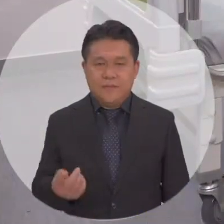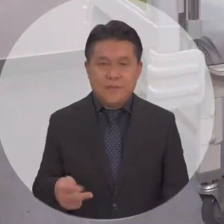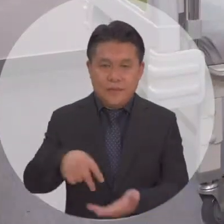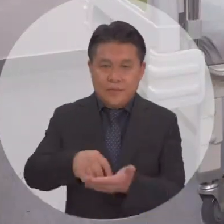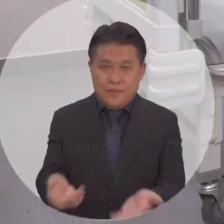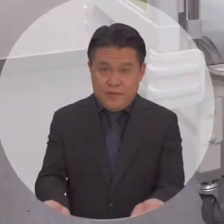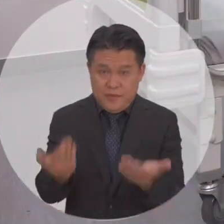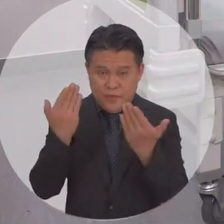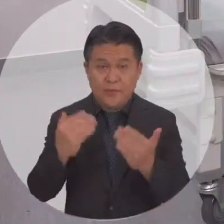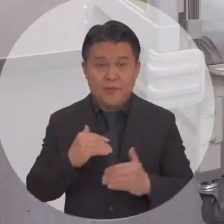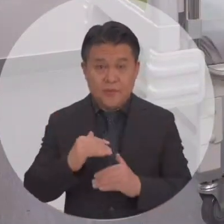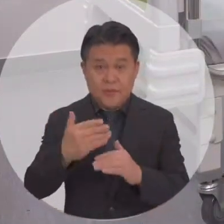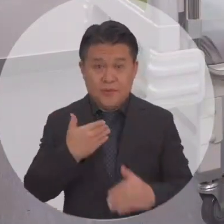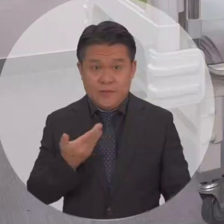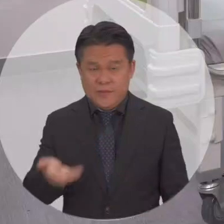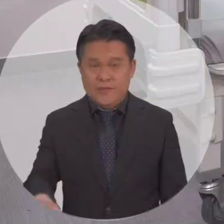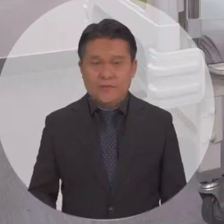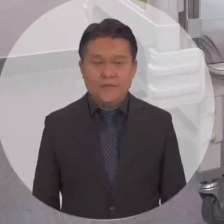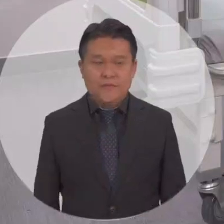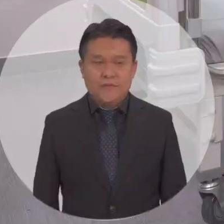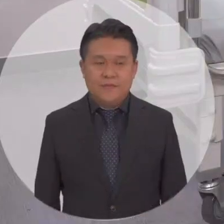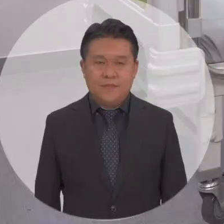일으켜 세우기 순서 안내입니다.